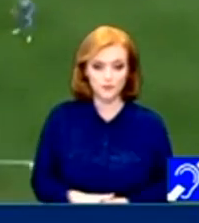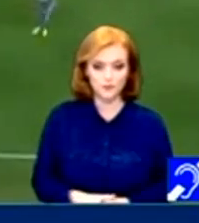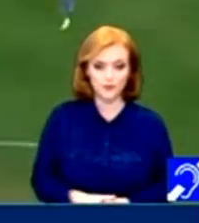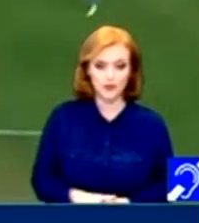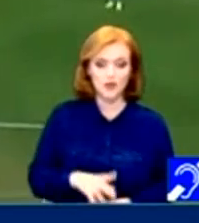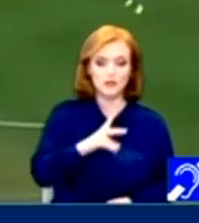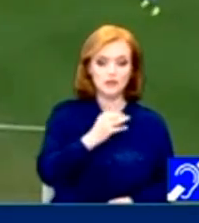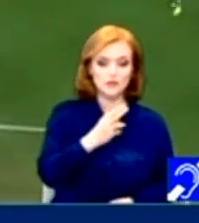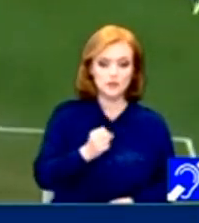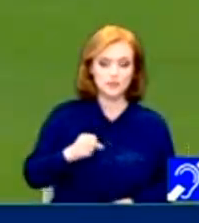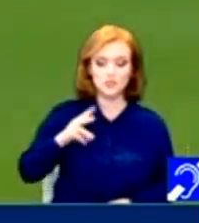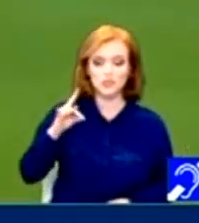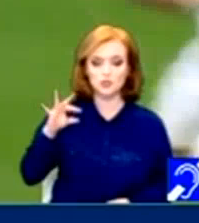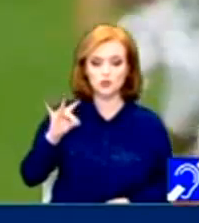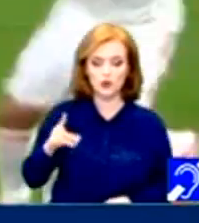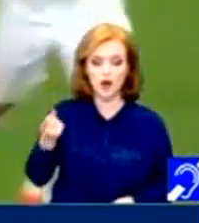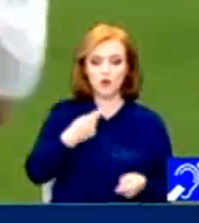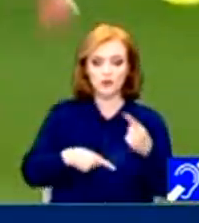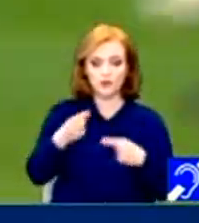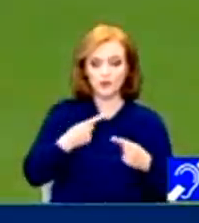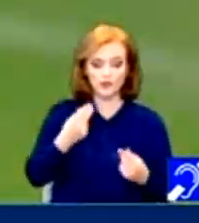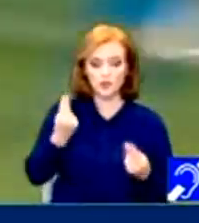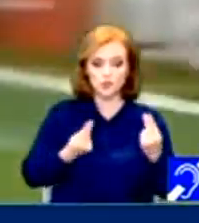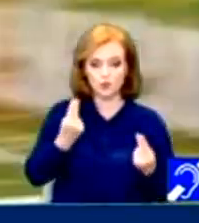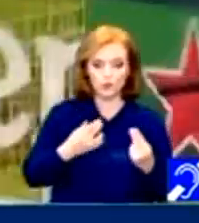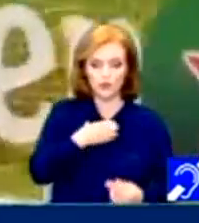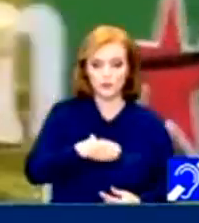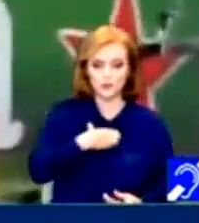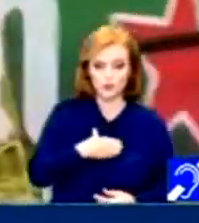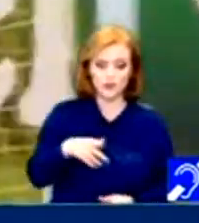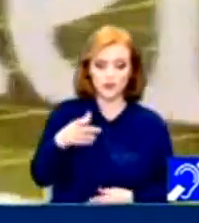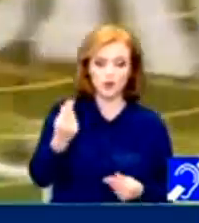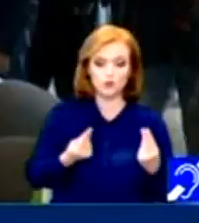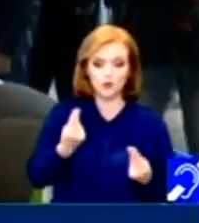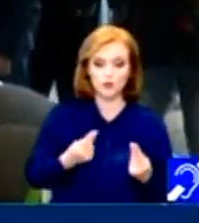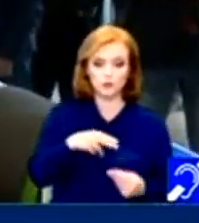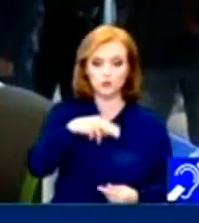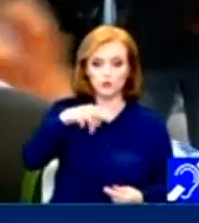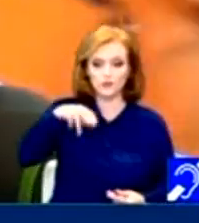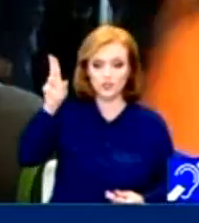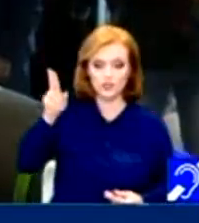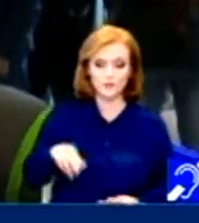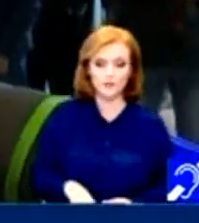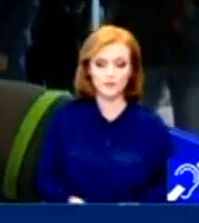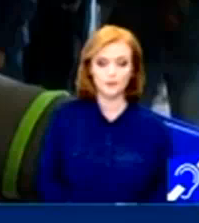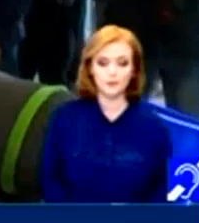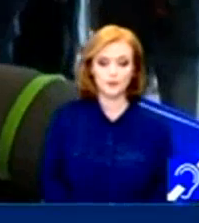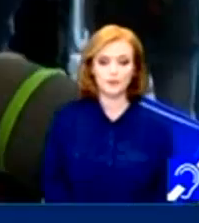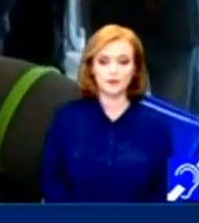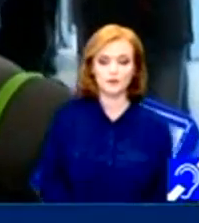Mitrița și Nistor sunt jucătorii care revin la națională pentru importantele meciuri cu Feroe și Norvegia. N-am nimic cu domnul Contra. Dacă aveam ceva cu